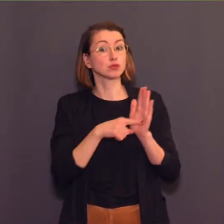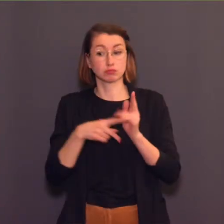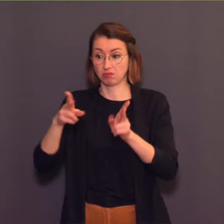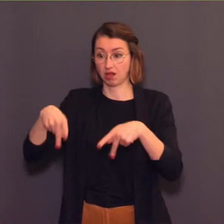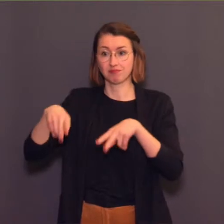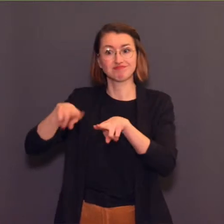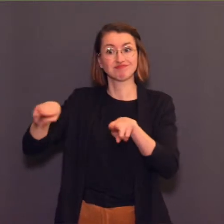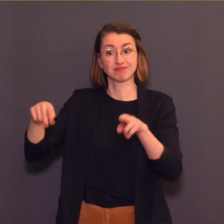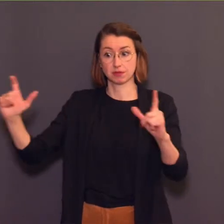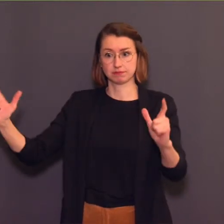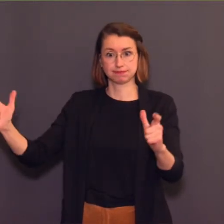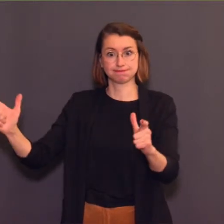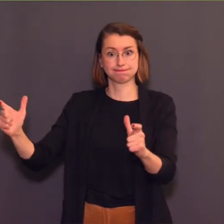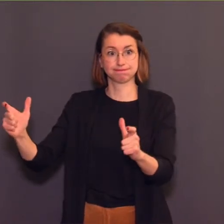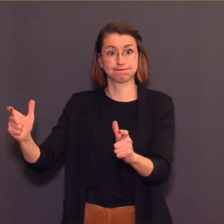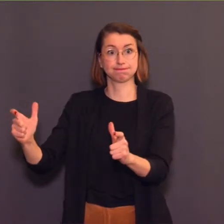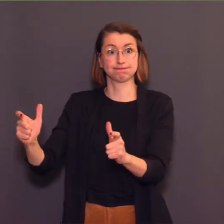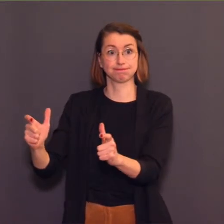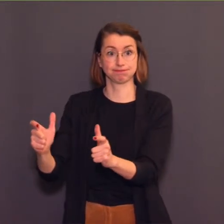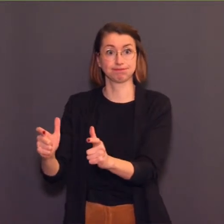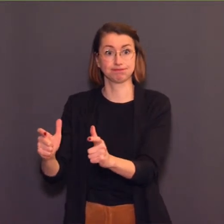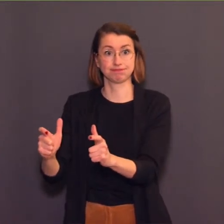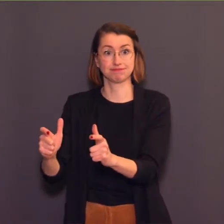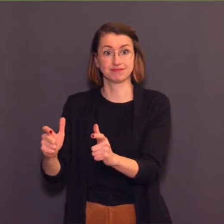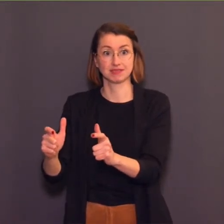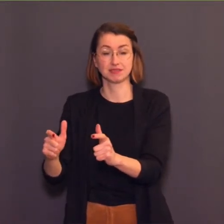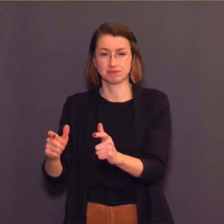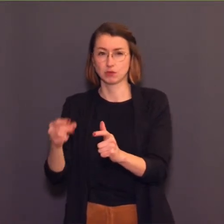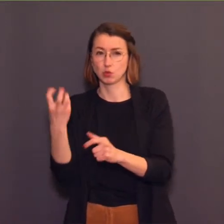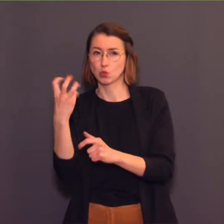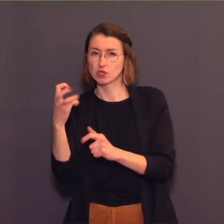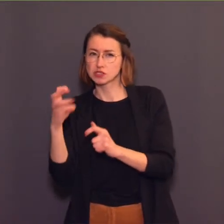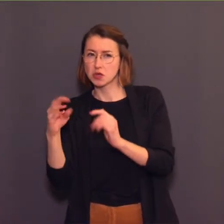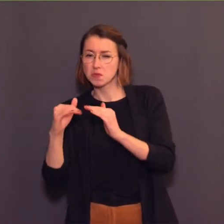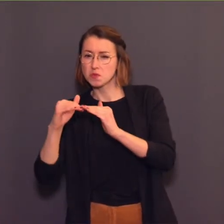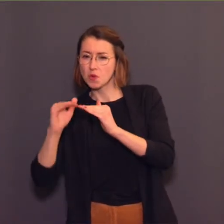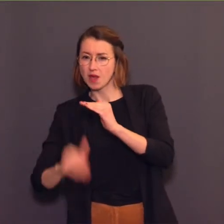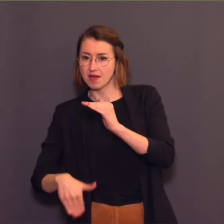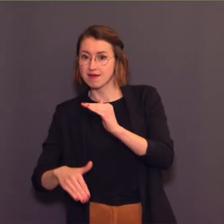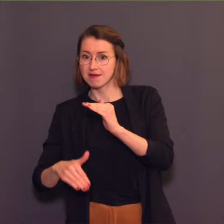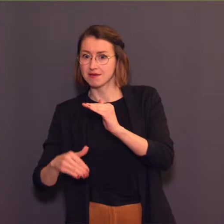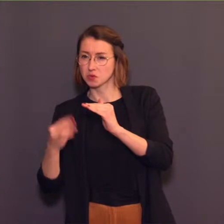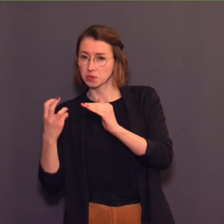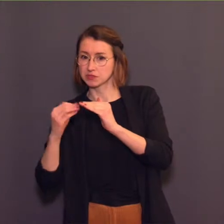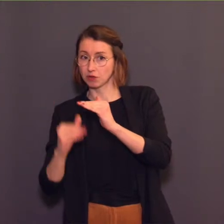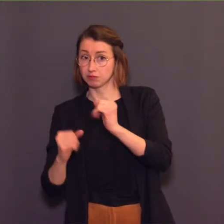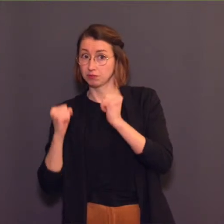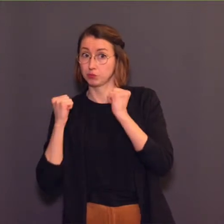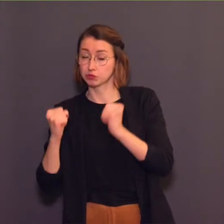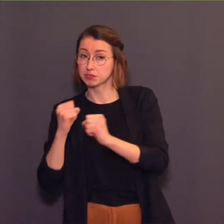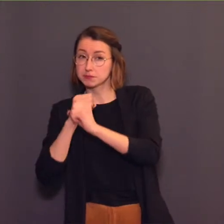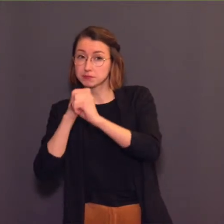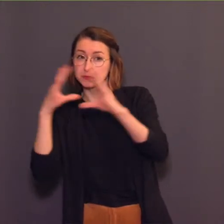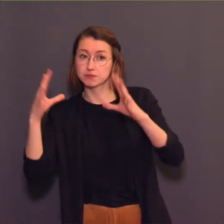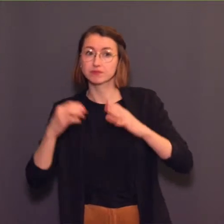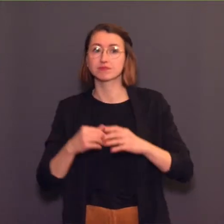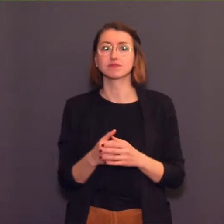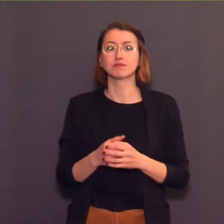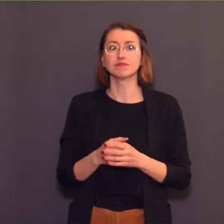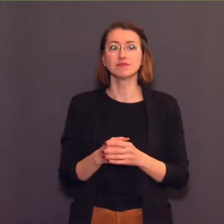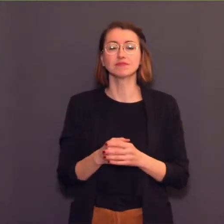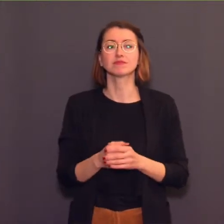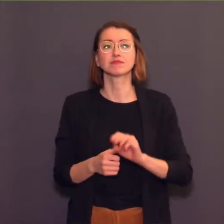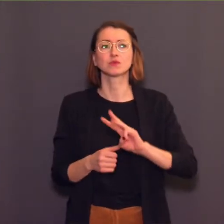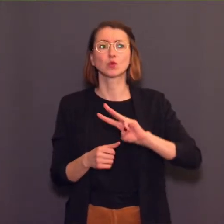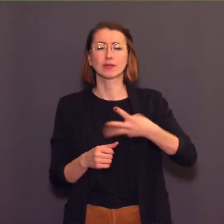à moins de 300 lits. Entre les deux, c'est peut-être celle de la réalité, c'est la courbe dans